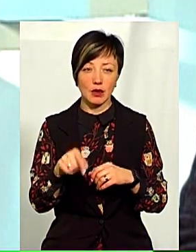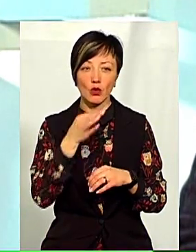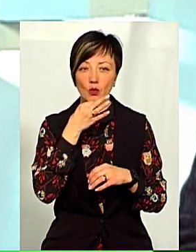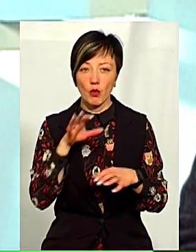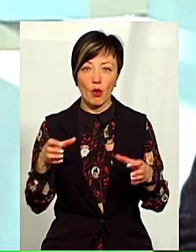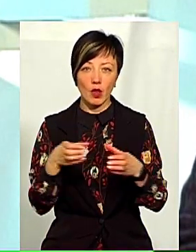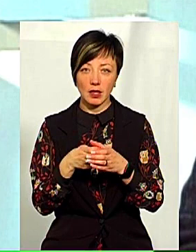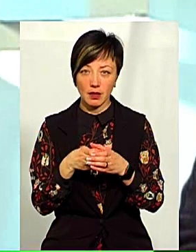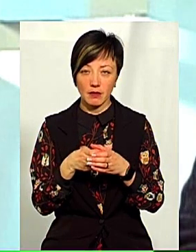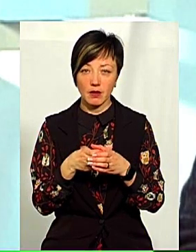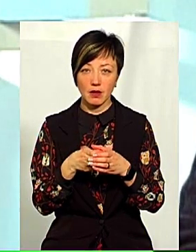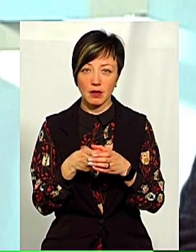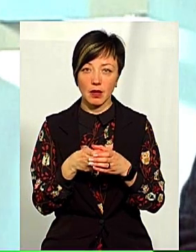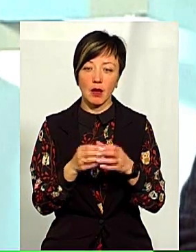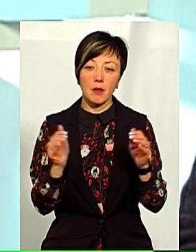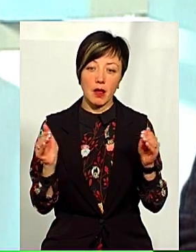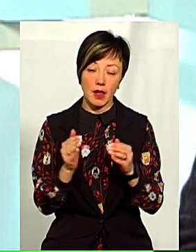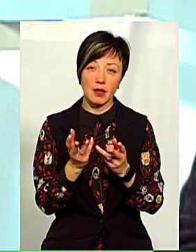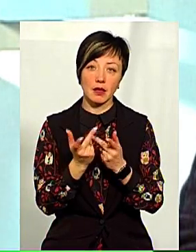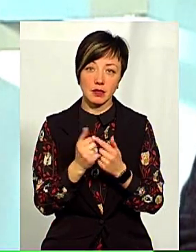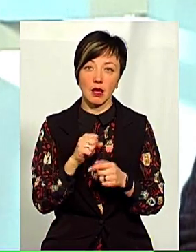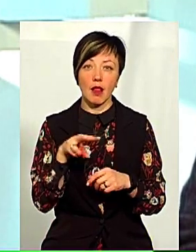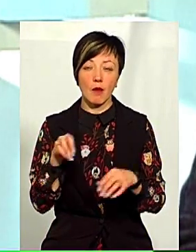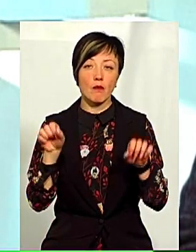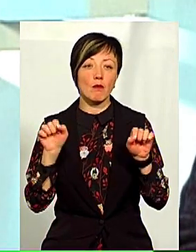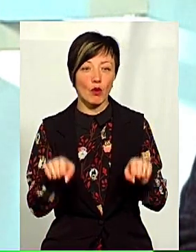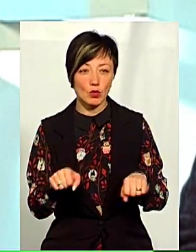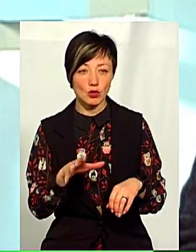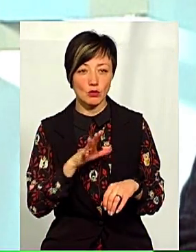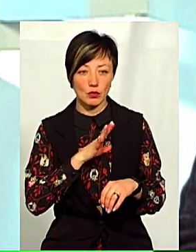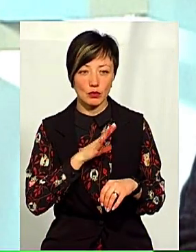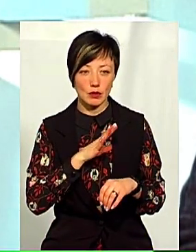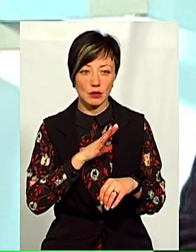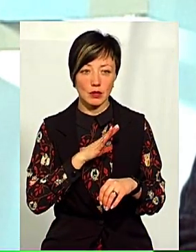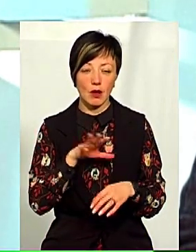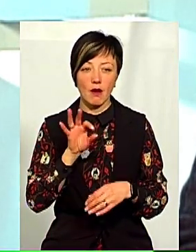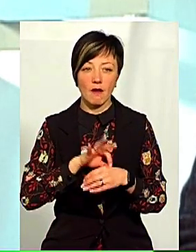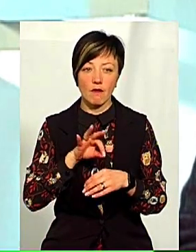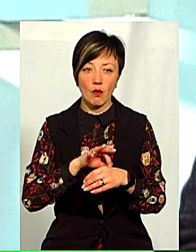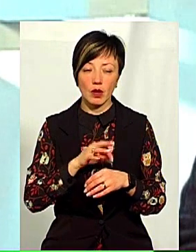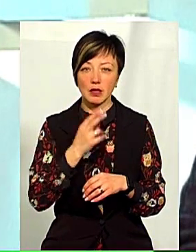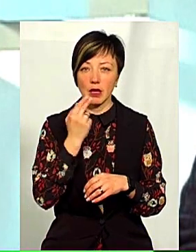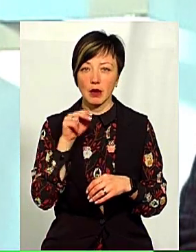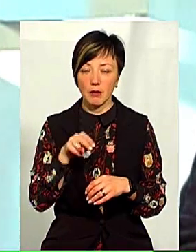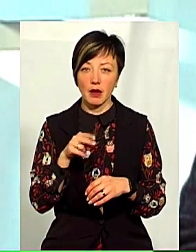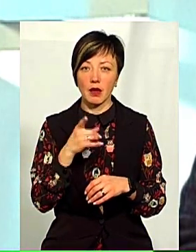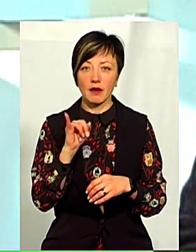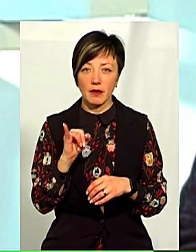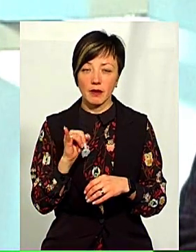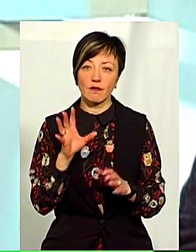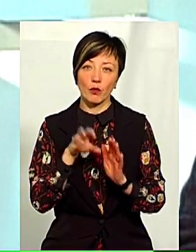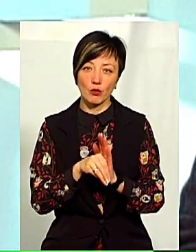будь-якому колективі хоч невелика кількість, але може бути хворі на грип ГРВІ, в тому